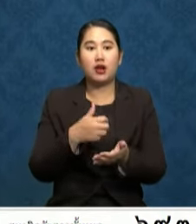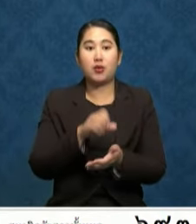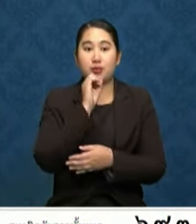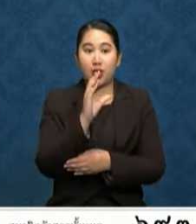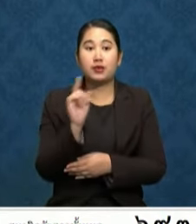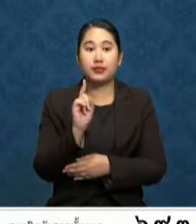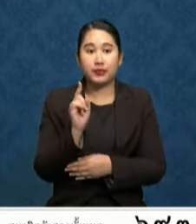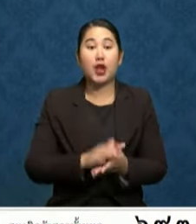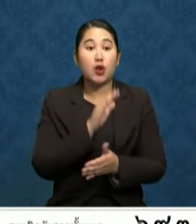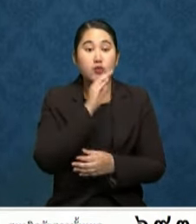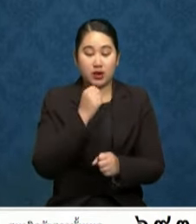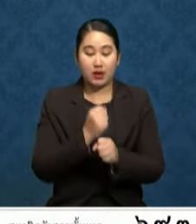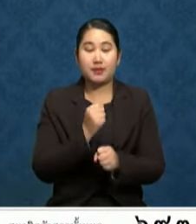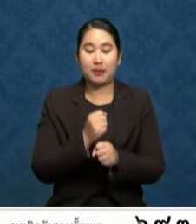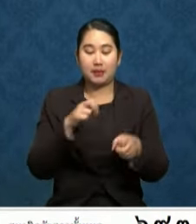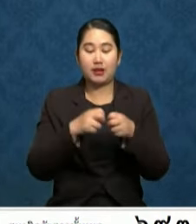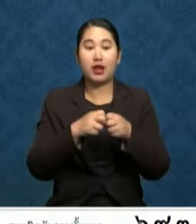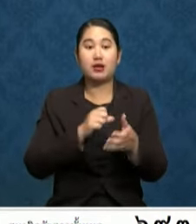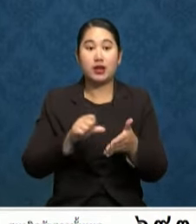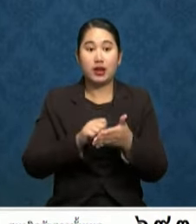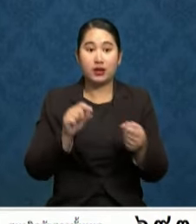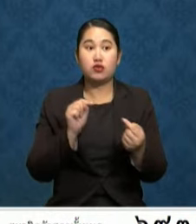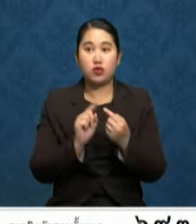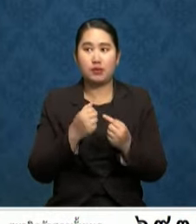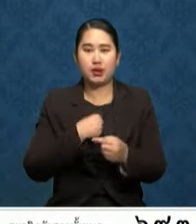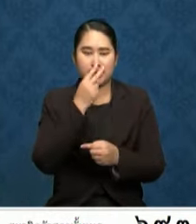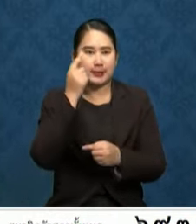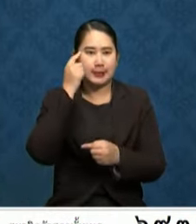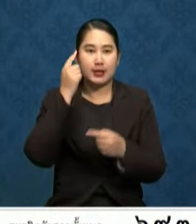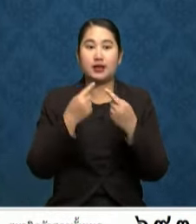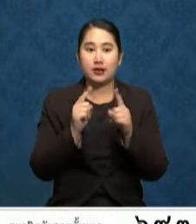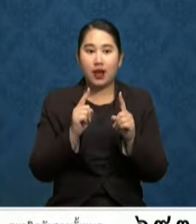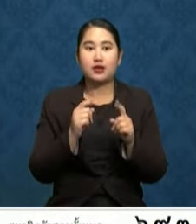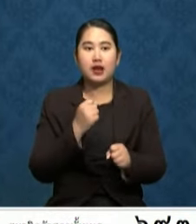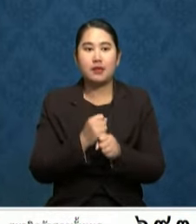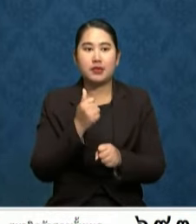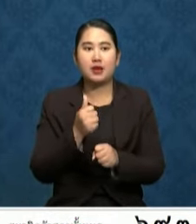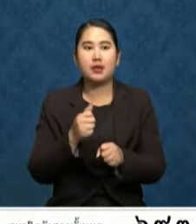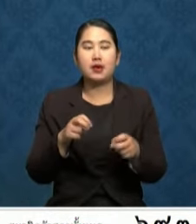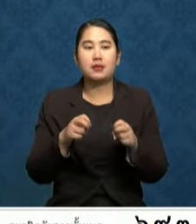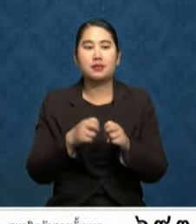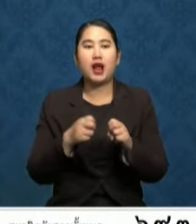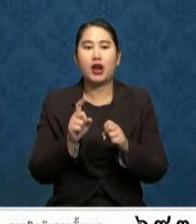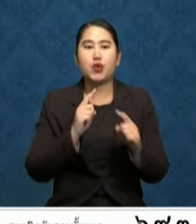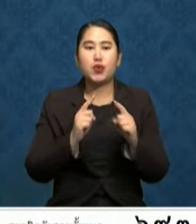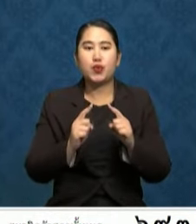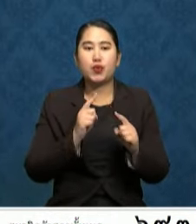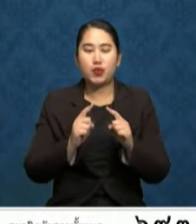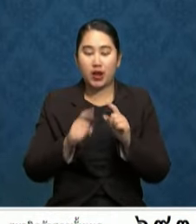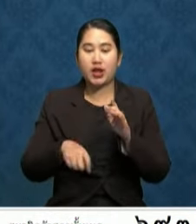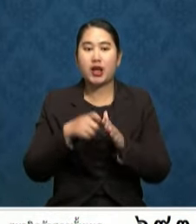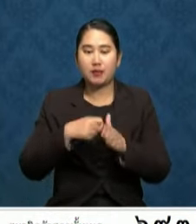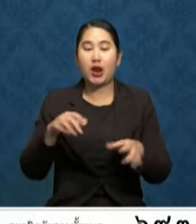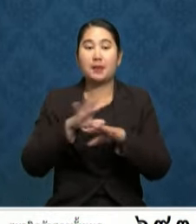ว่าถ้าเราสามารถแก้ไขปัญหาสิ่งที่เรามีความเห็นต่างกันในเรื่องดินแดงเราไม่ต้องจบก็ได้ครับคุยกันด้วยสาฉัน